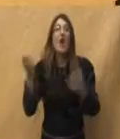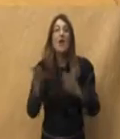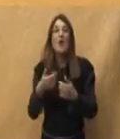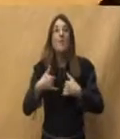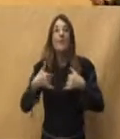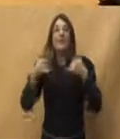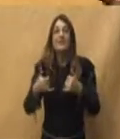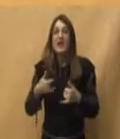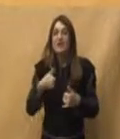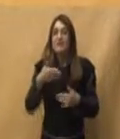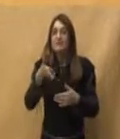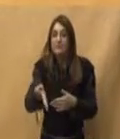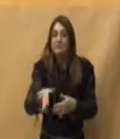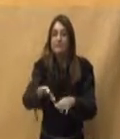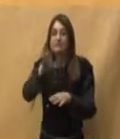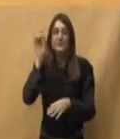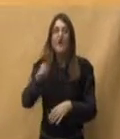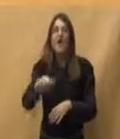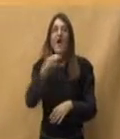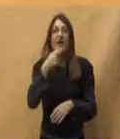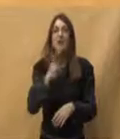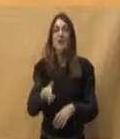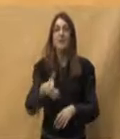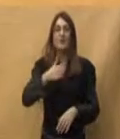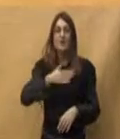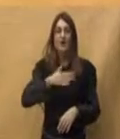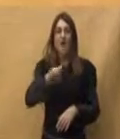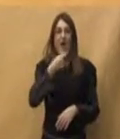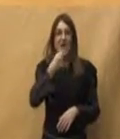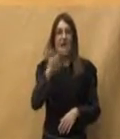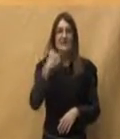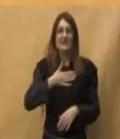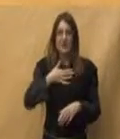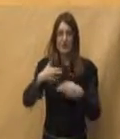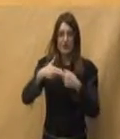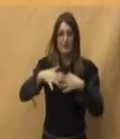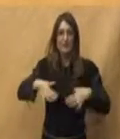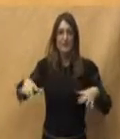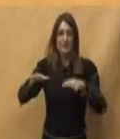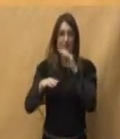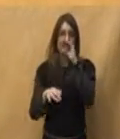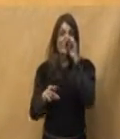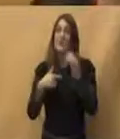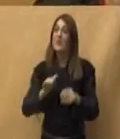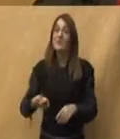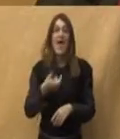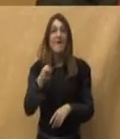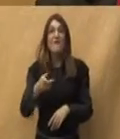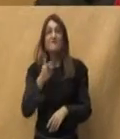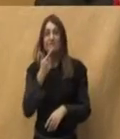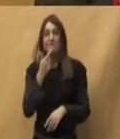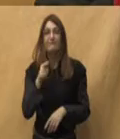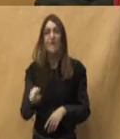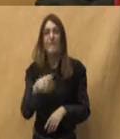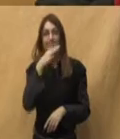da pristupimo toj hrani koja je nama dostupna, koja je naša hrana iz našeg okoliša? To mi je najdraže pitanje do sad. Možda će biti još takve